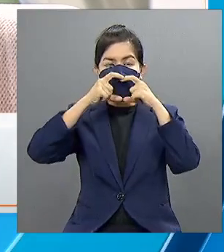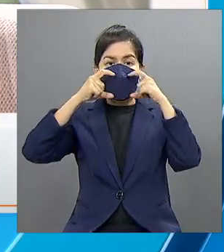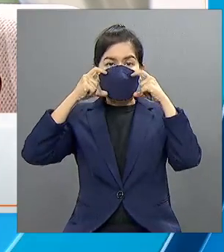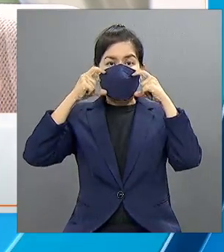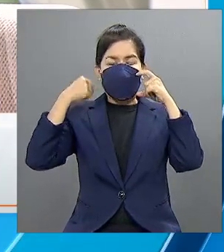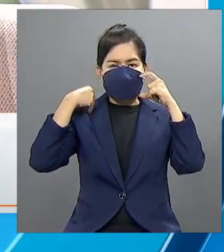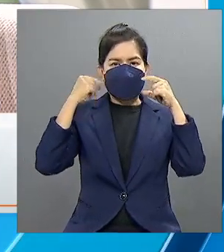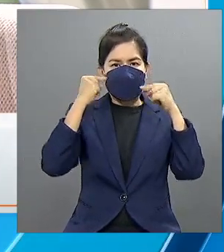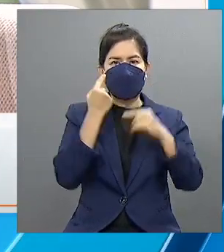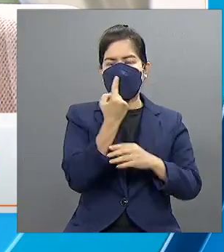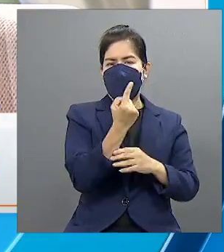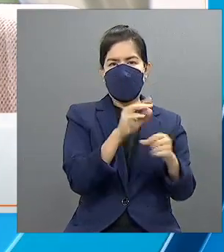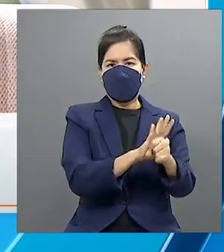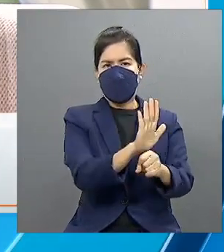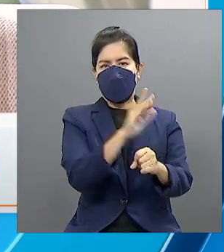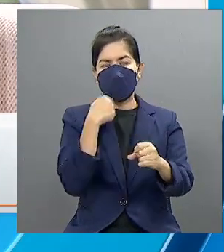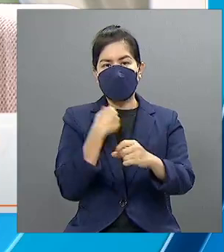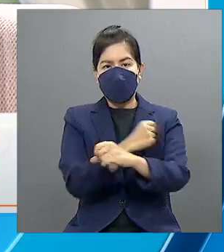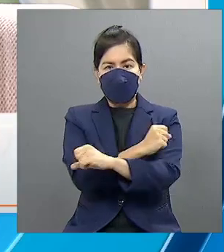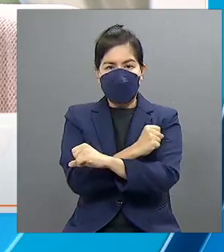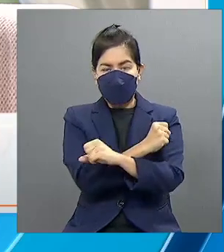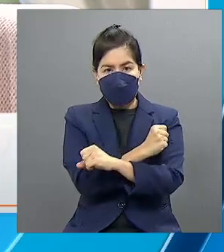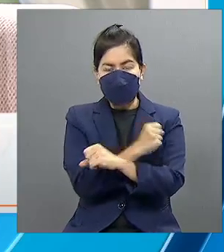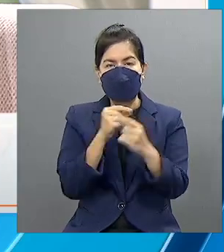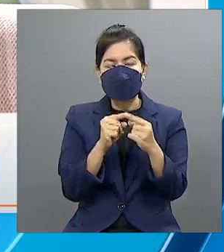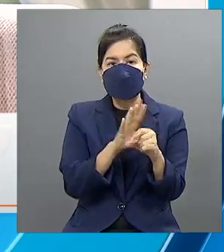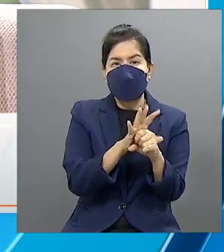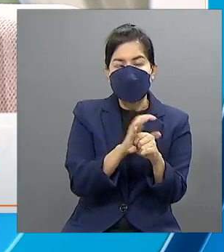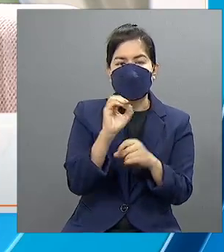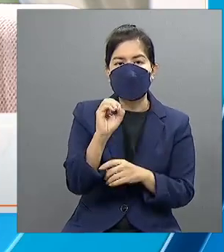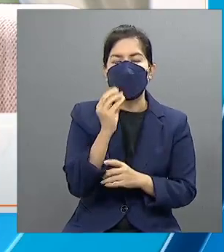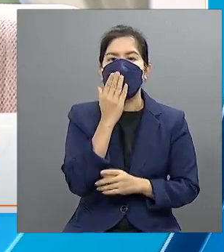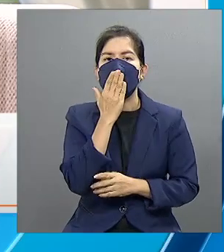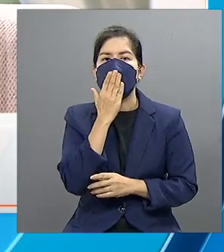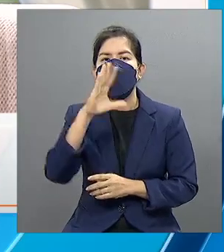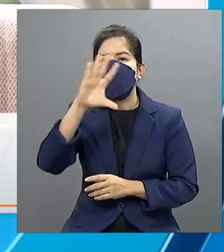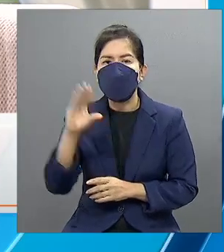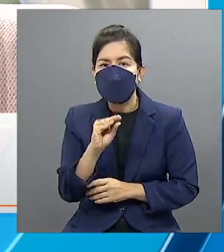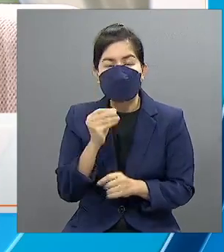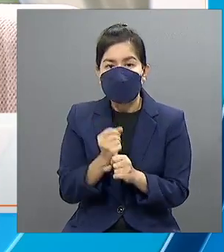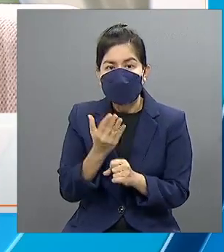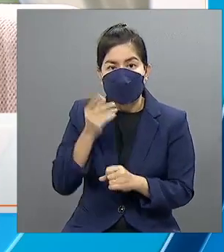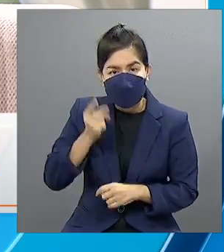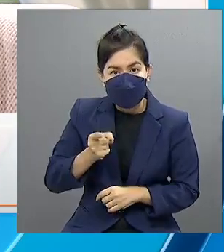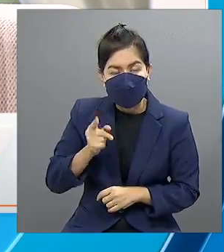สามารถป้องกันโควิดสายพันธุ์โอมิครอนได้เรื่องนี้จริงหรือไม่อย่างไรคะ